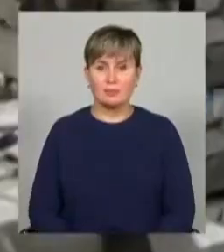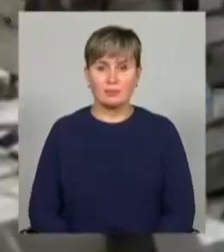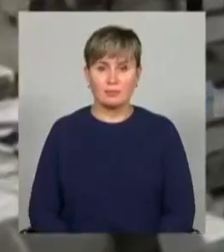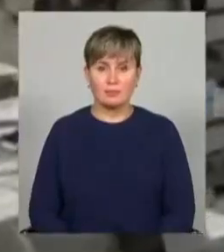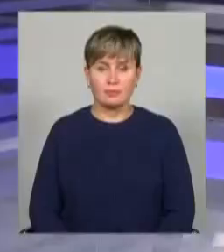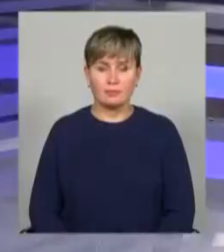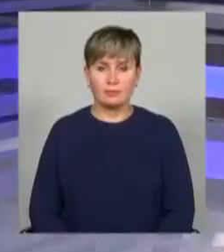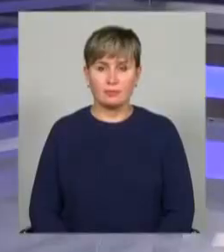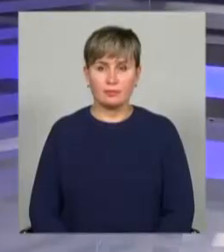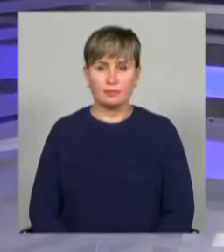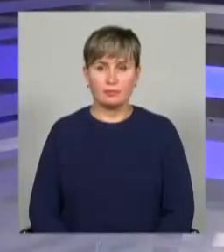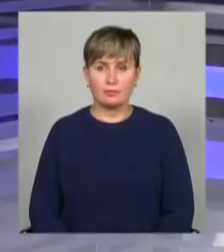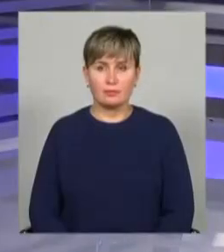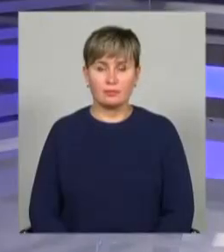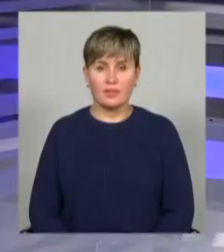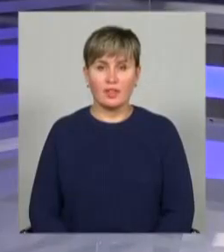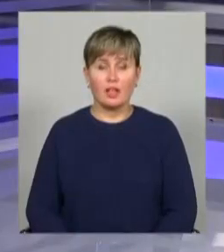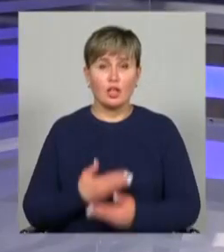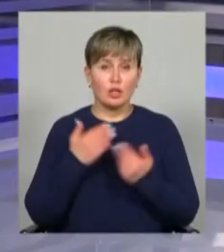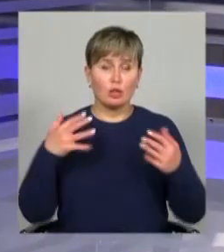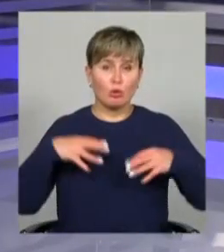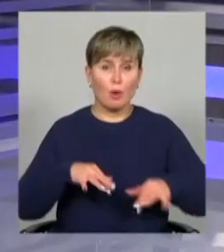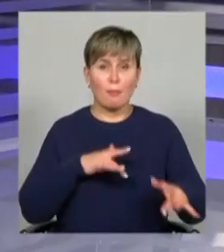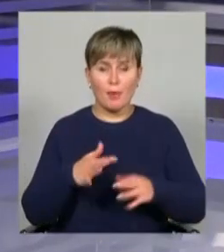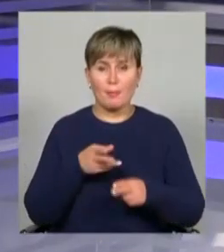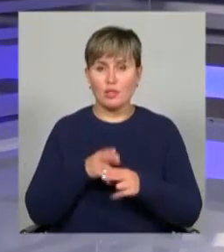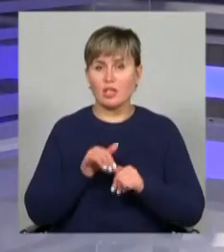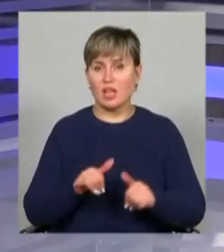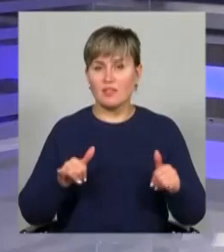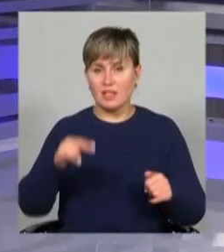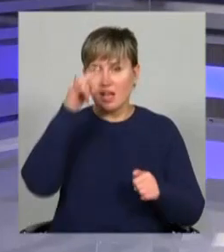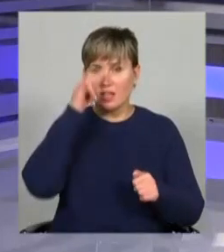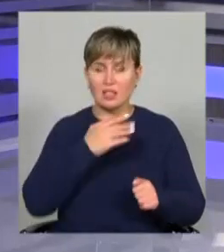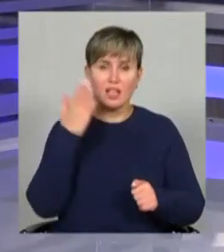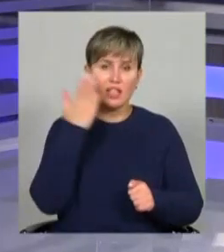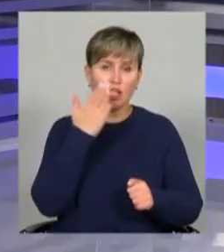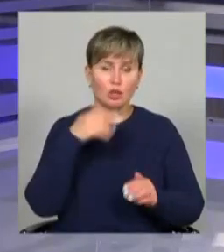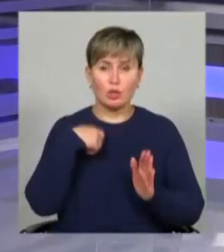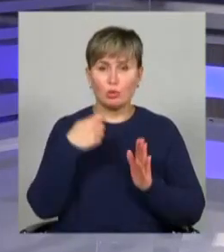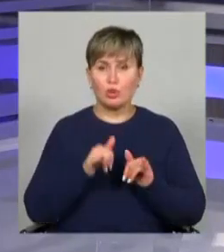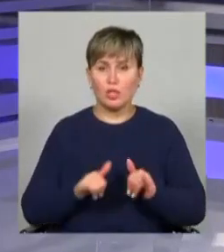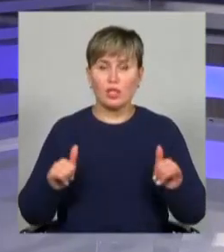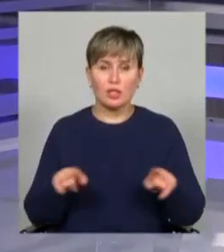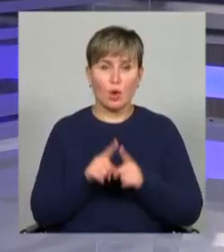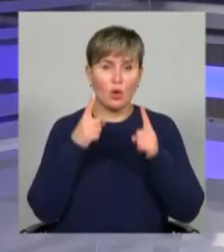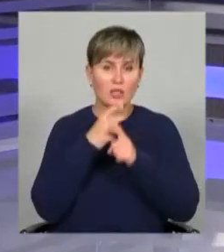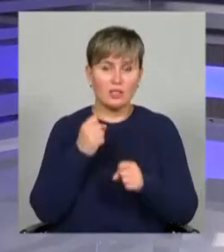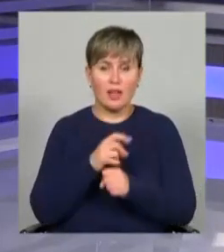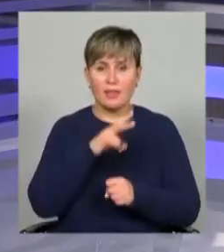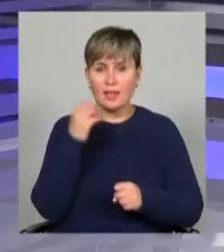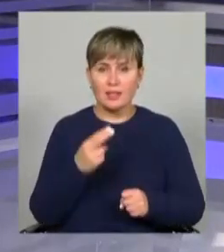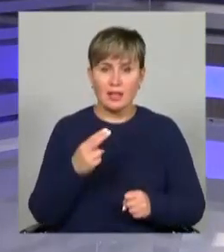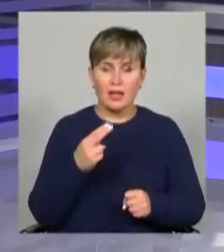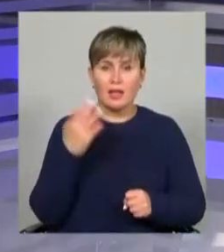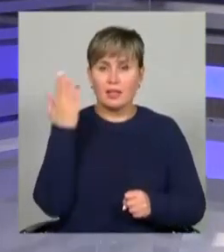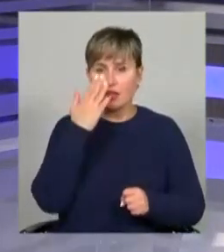Алматы. Отсутствие комплексных мер мешает развитию казахстанской киноиндустрии. Такое заявление сегодня сделали в Национальной